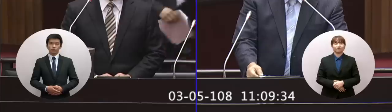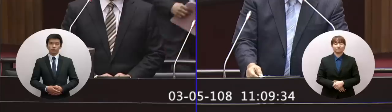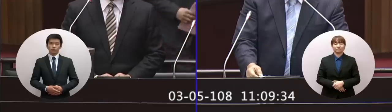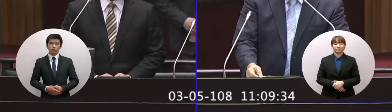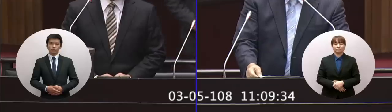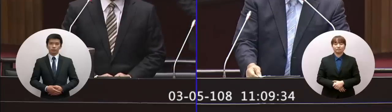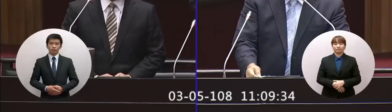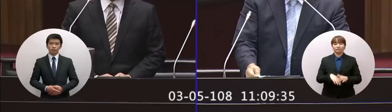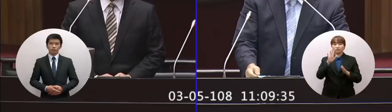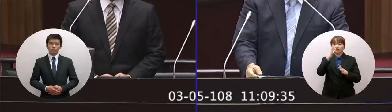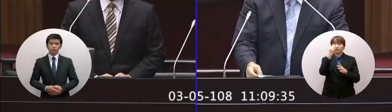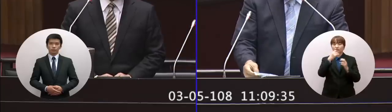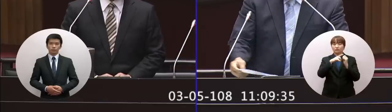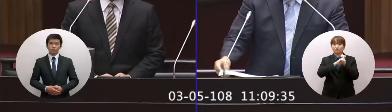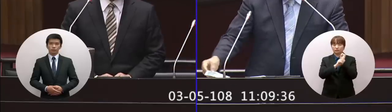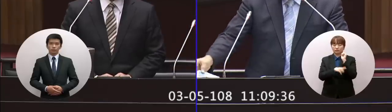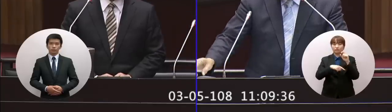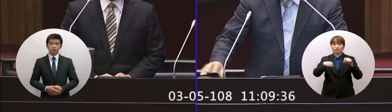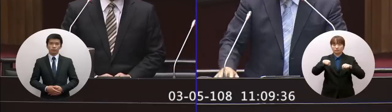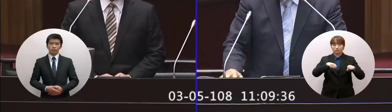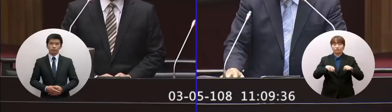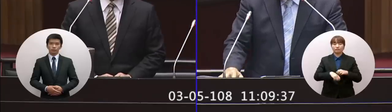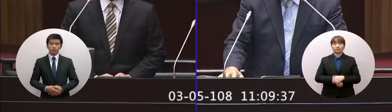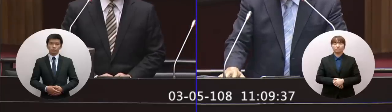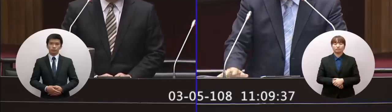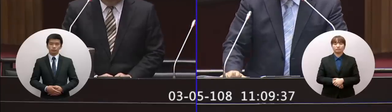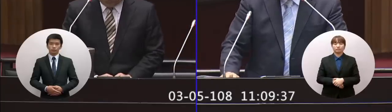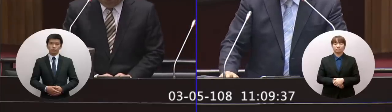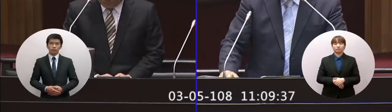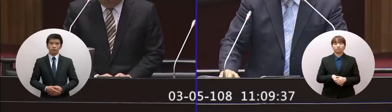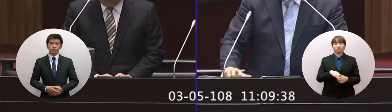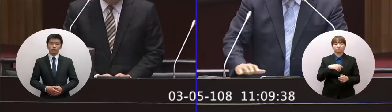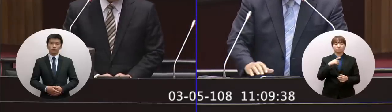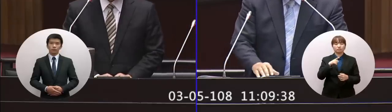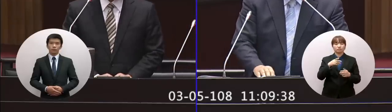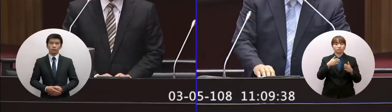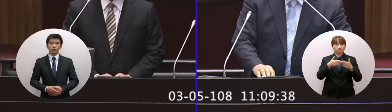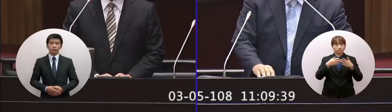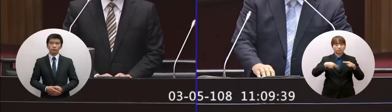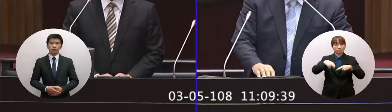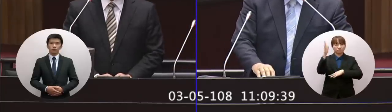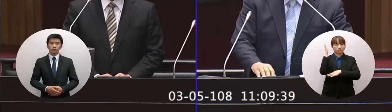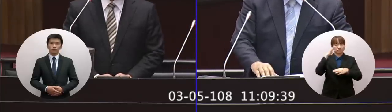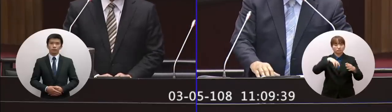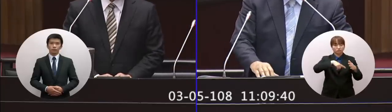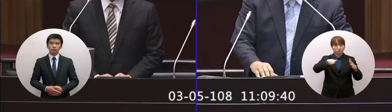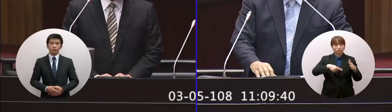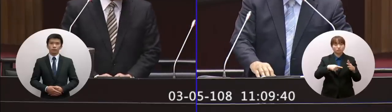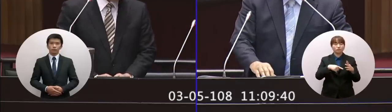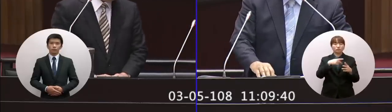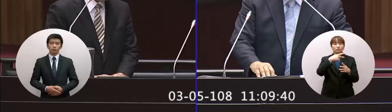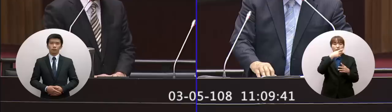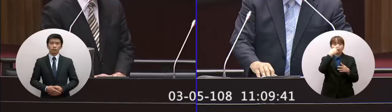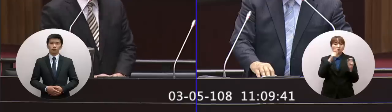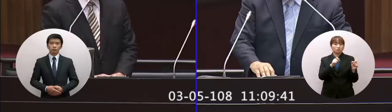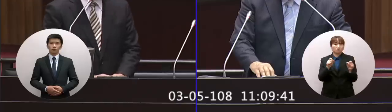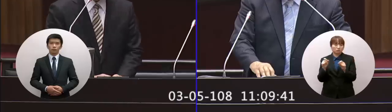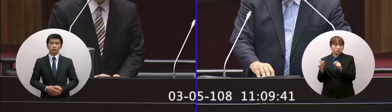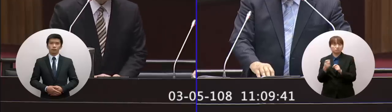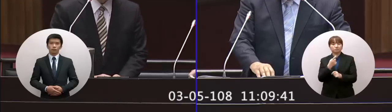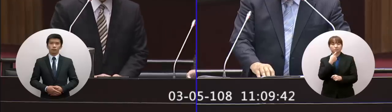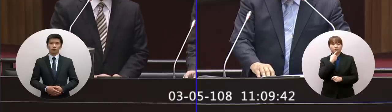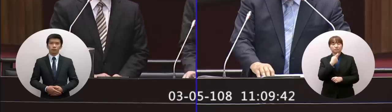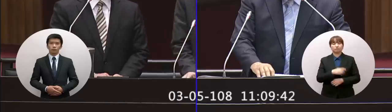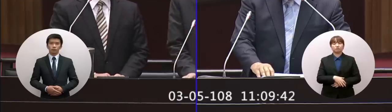那现在有几个法案呢，我们宁可用行政院立法怠惰啊来做质